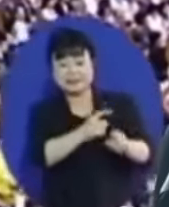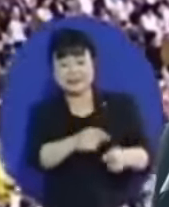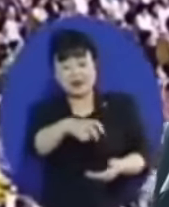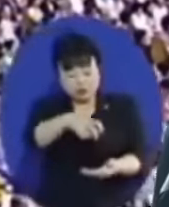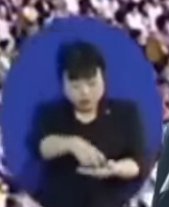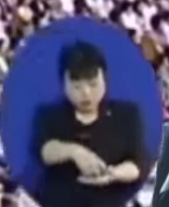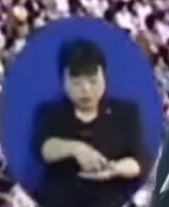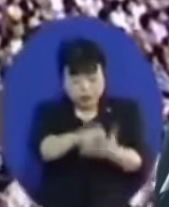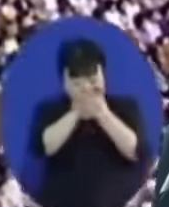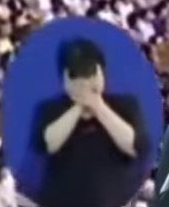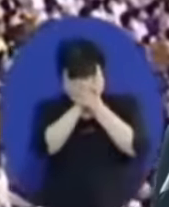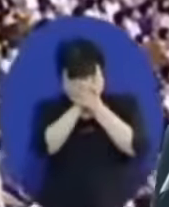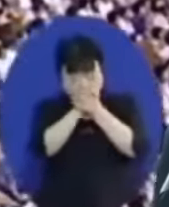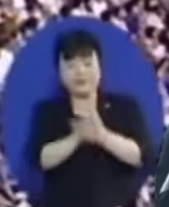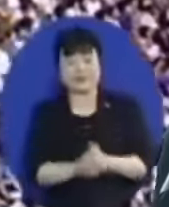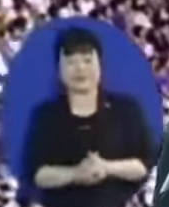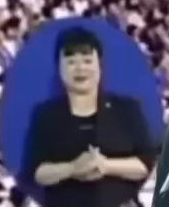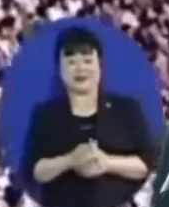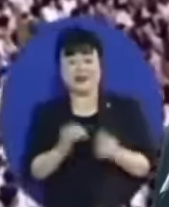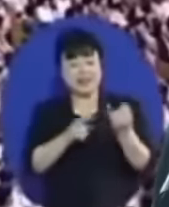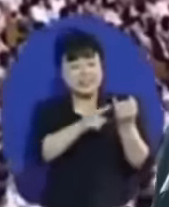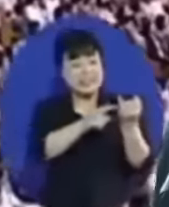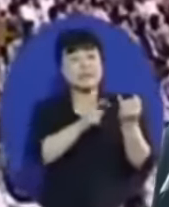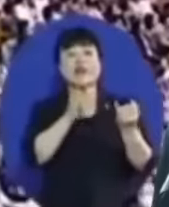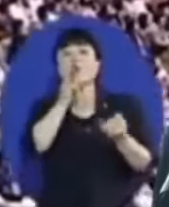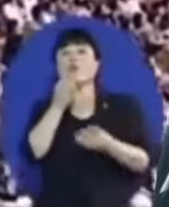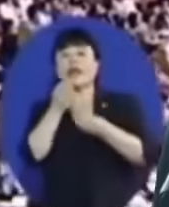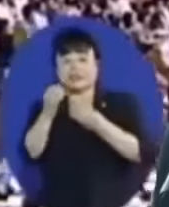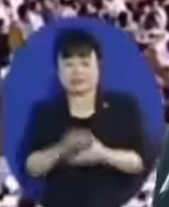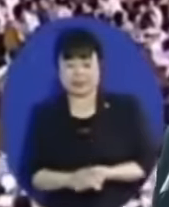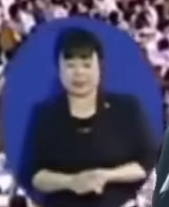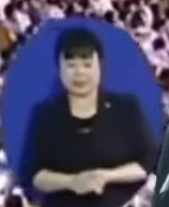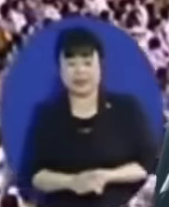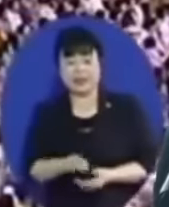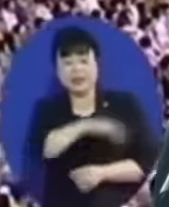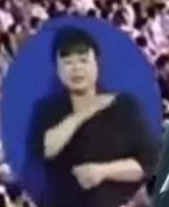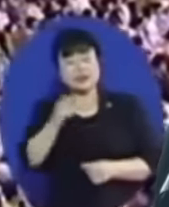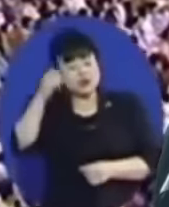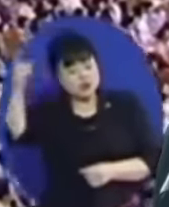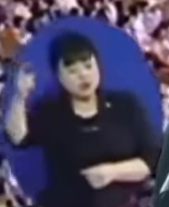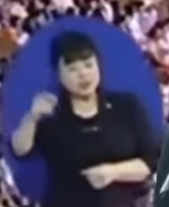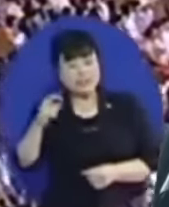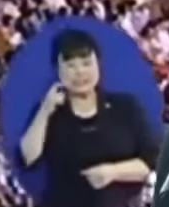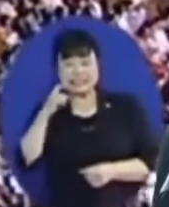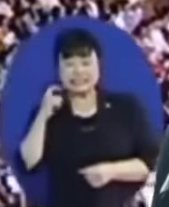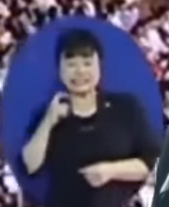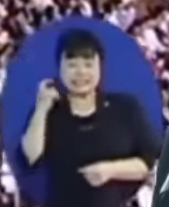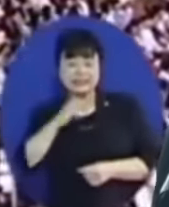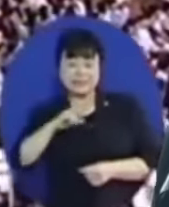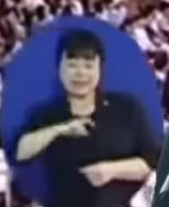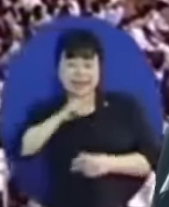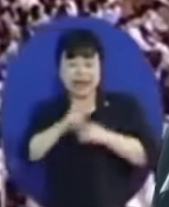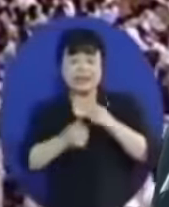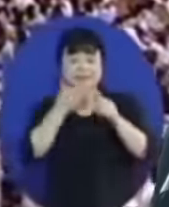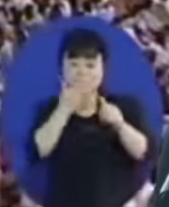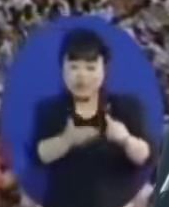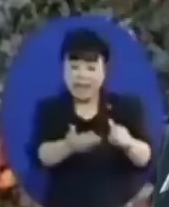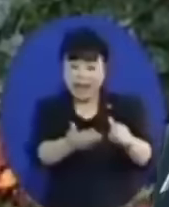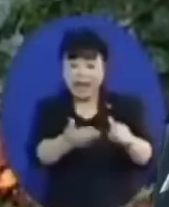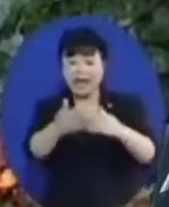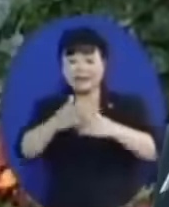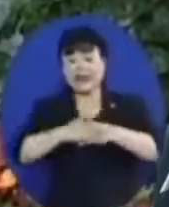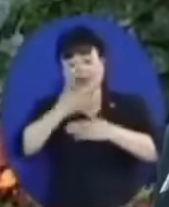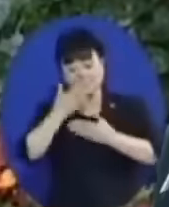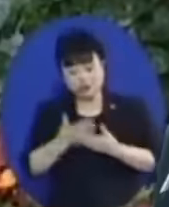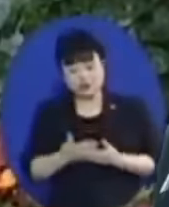눈에 선합니다. 당시 장미란 선수는 이런 고백을 했습니다. 아무리 능력이 뛰어나도 금메달은 하나님이 주시는 것입니다. 이것이 제게